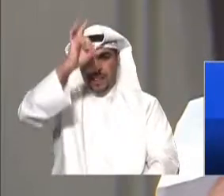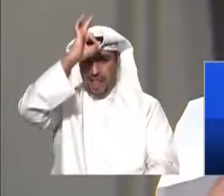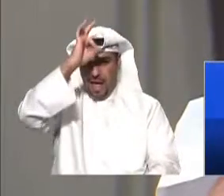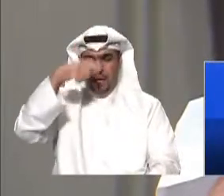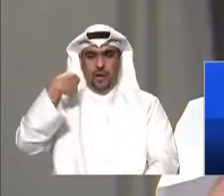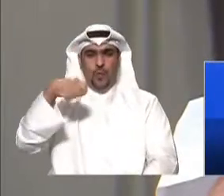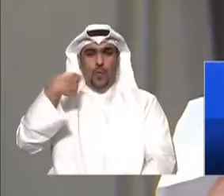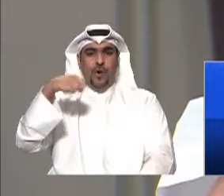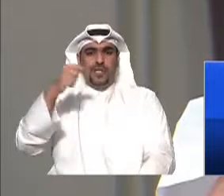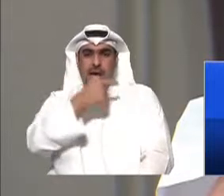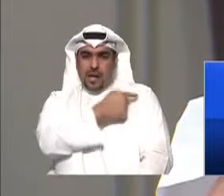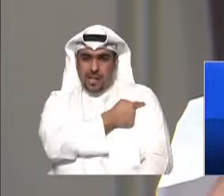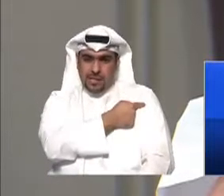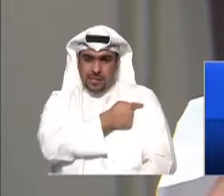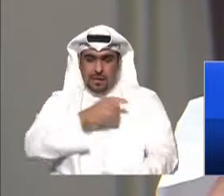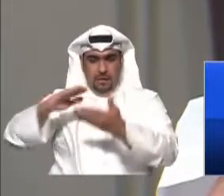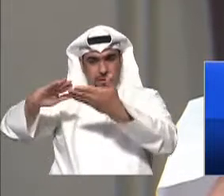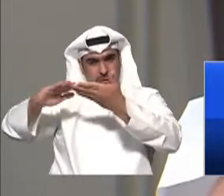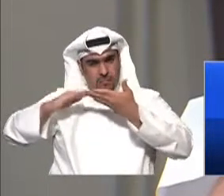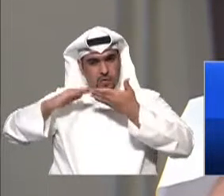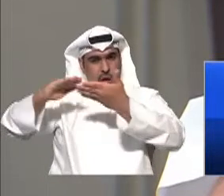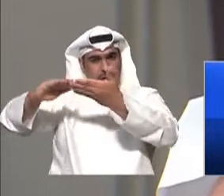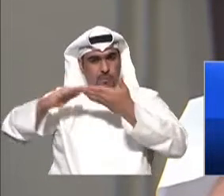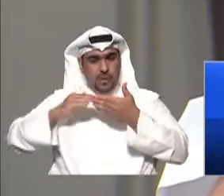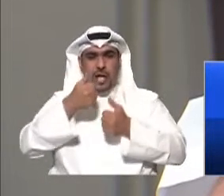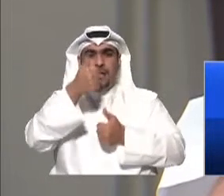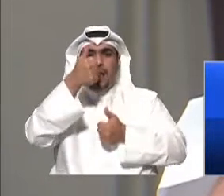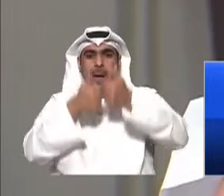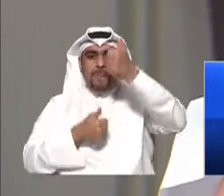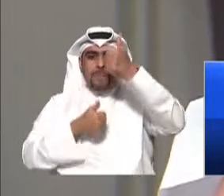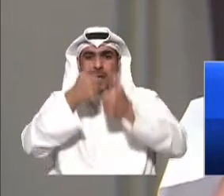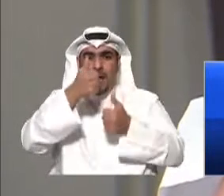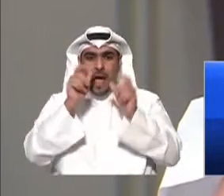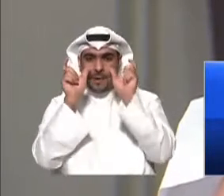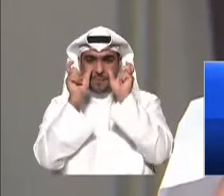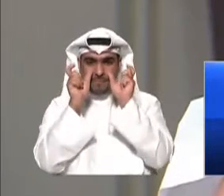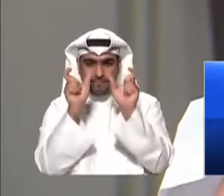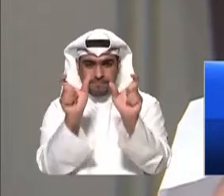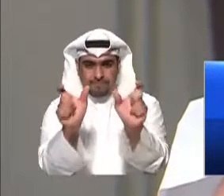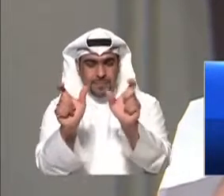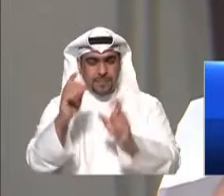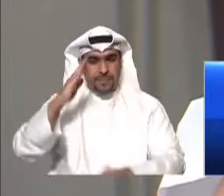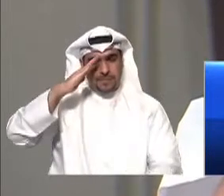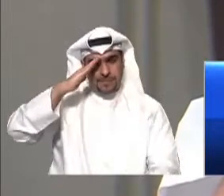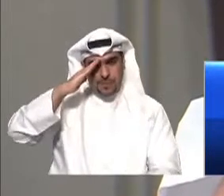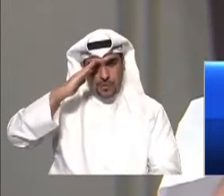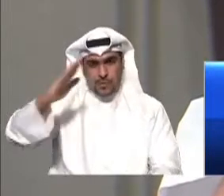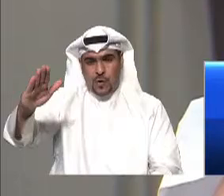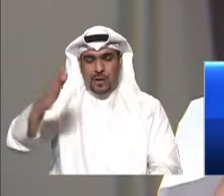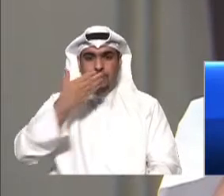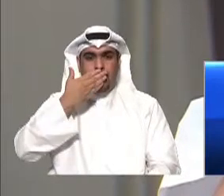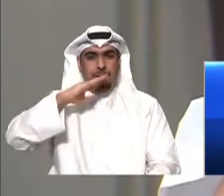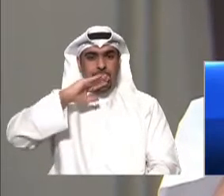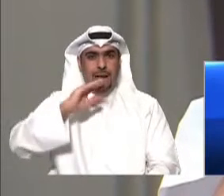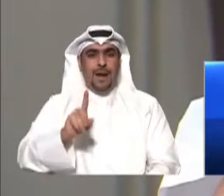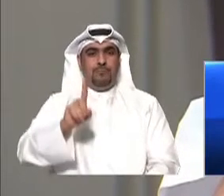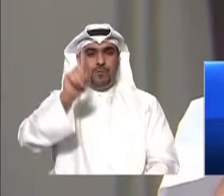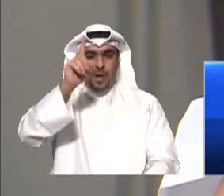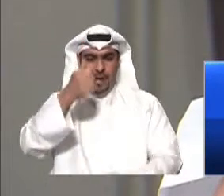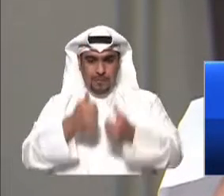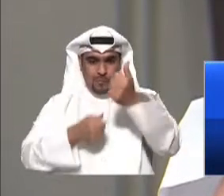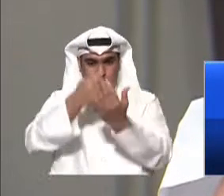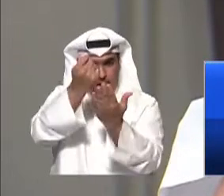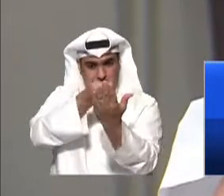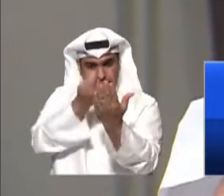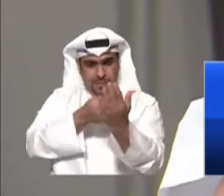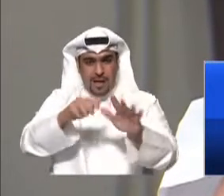ولكل من أسهم في إنجاح الاختبارات الاستثنائية والتي عقدت في ضوء التحديات التي خلفتها جائحة